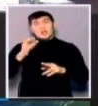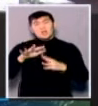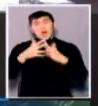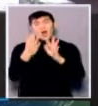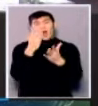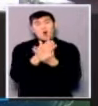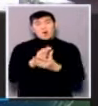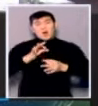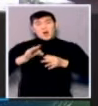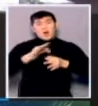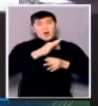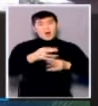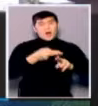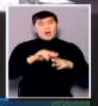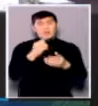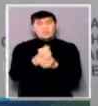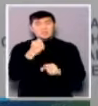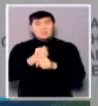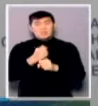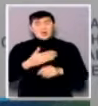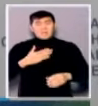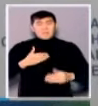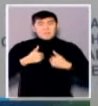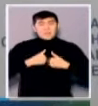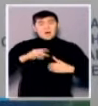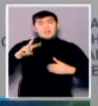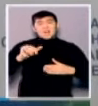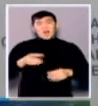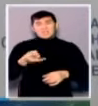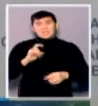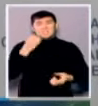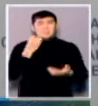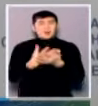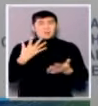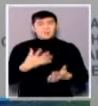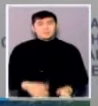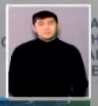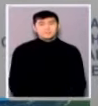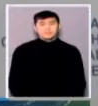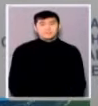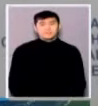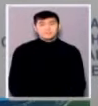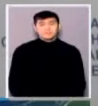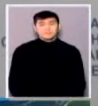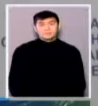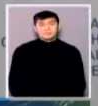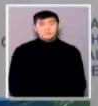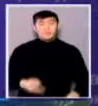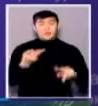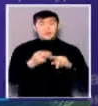Талдыкөл ауылдарына соғып кетсе екен. Өзім Талдыкөл ауылының тұрғынымын, такси қымбат болып тұр, рахмет дейді.